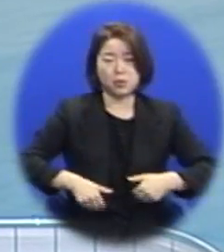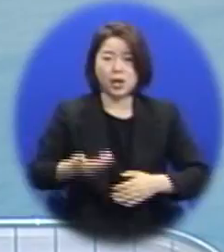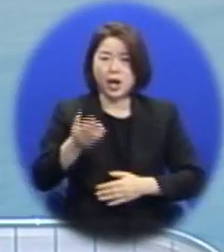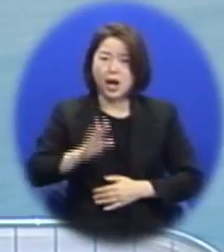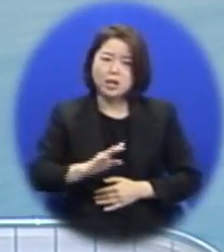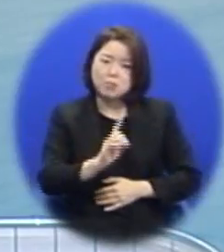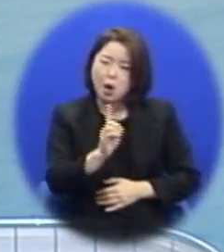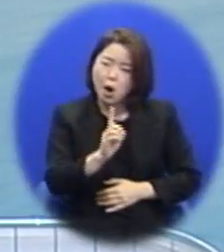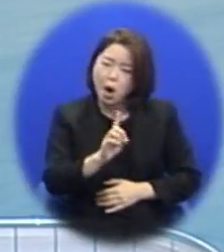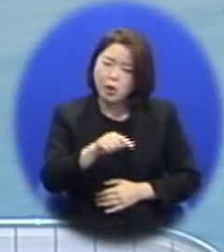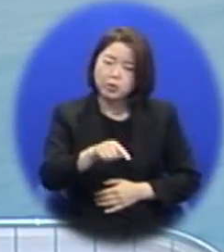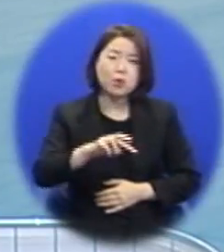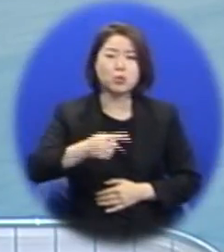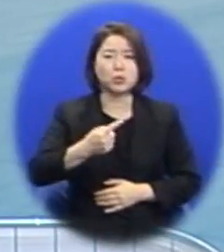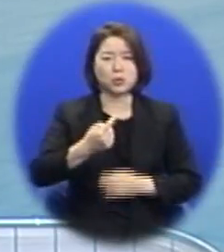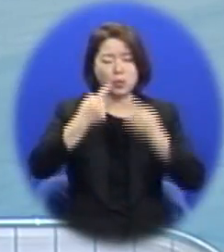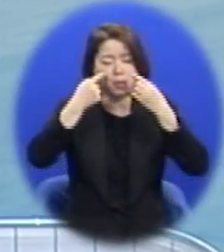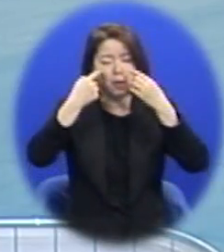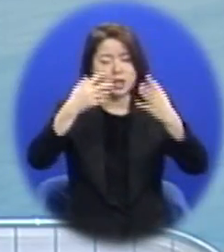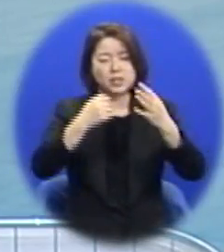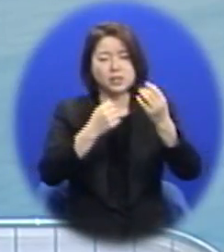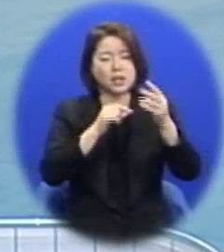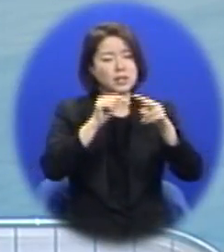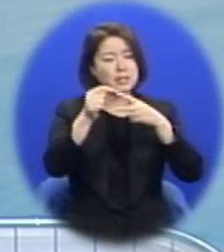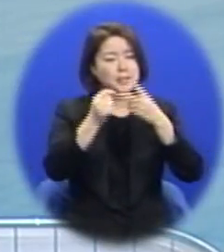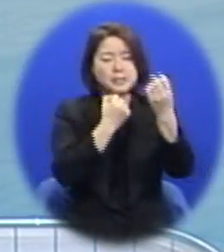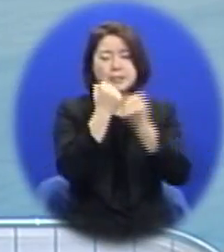것도 정확한 해석이라고 할 수가 없어요.